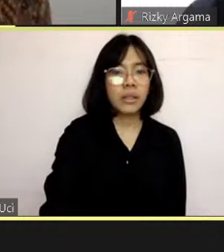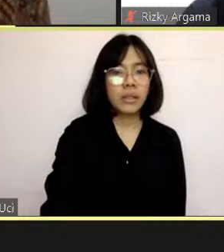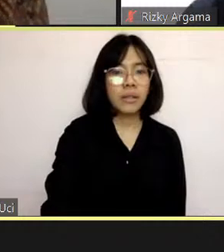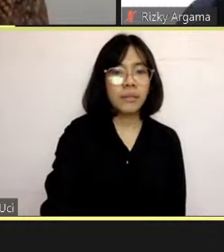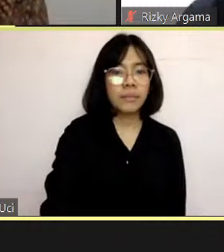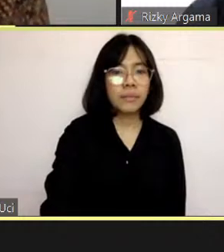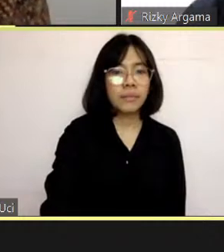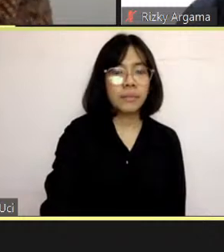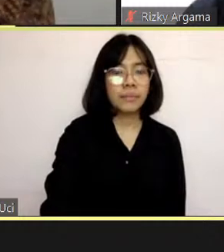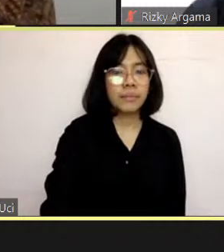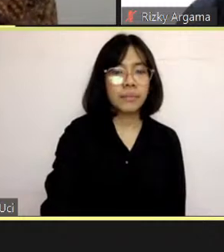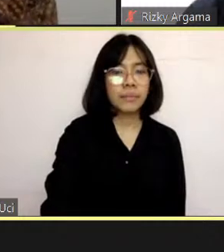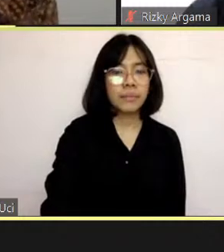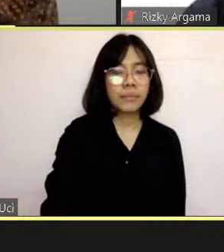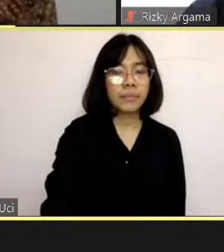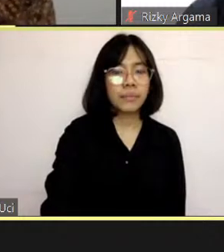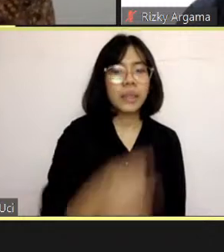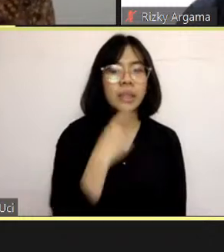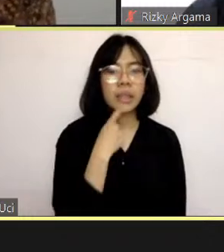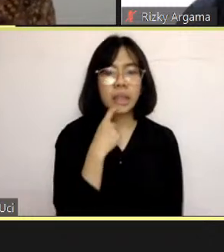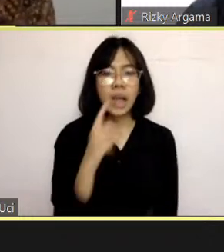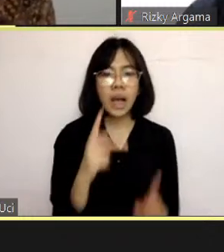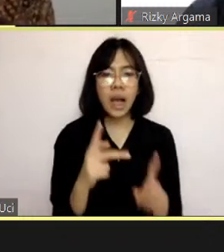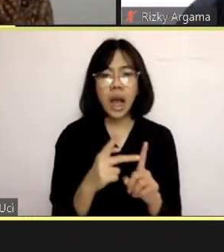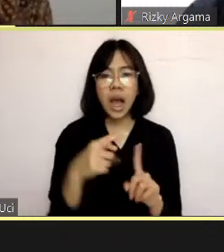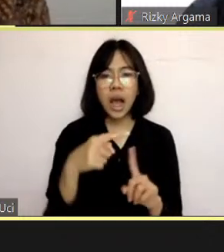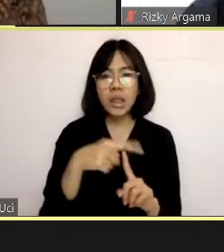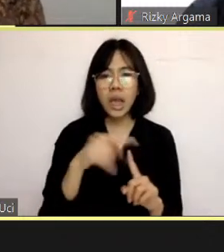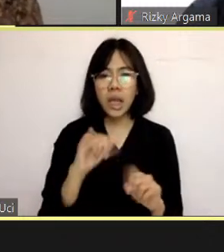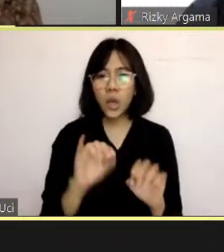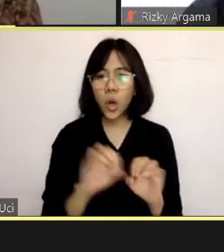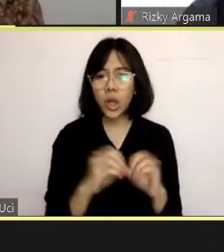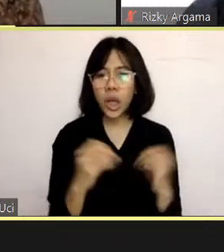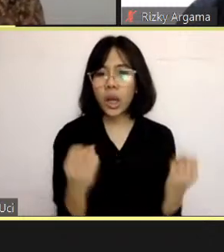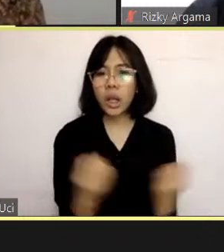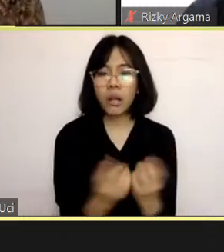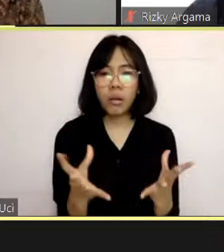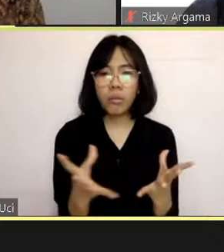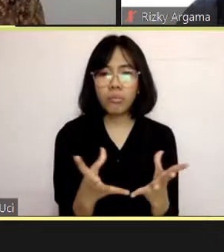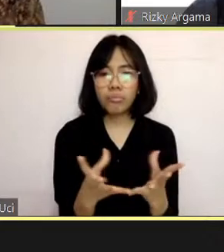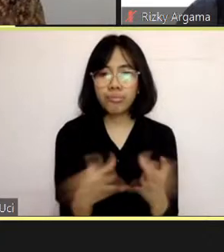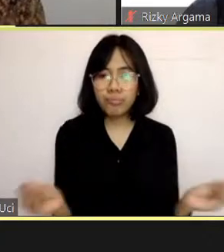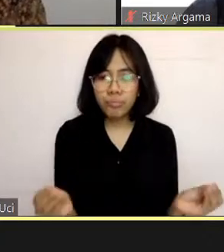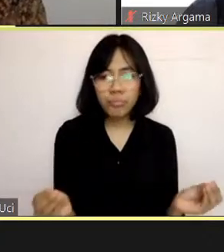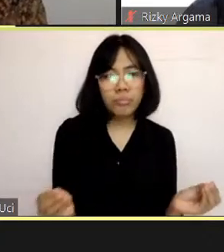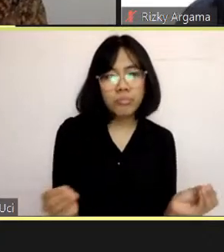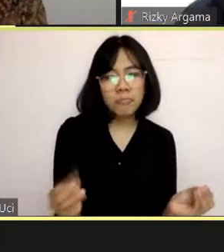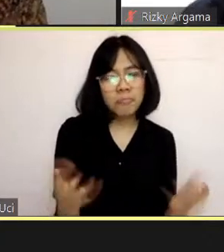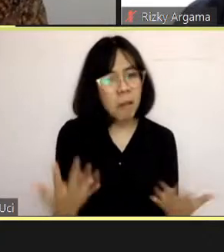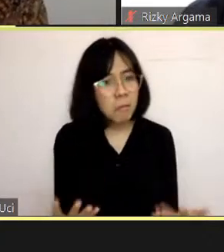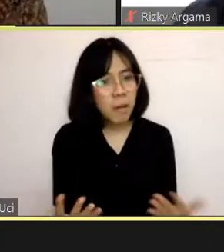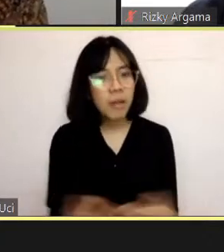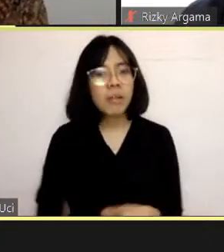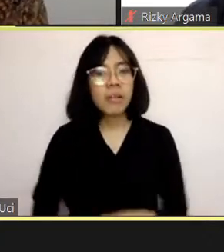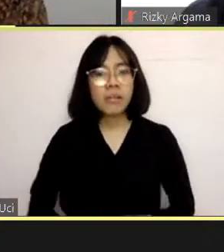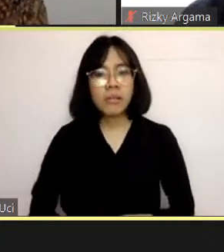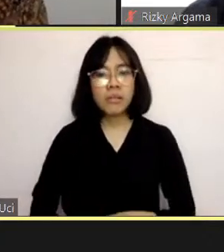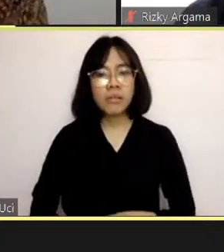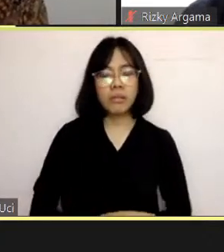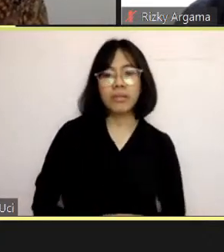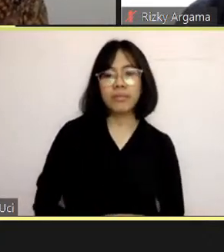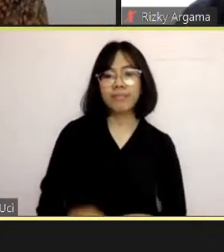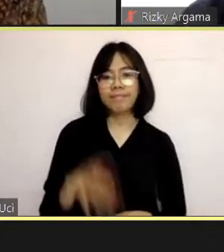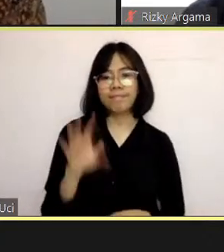pembubaran HTI ya. Begini Pak Syu'eb, Indonesia negara